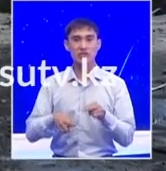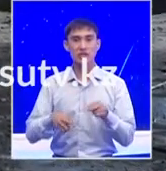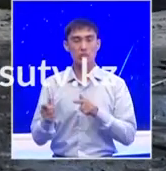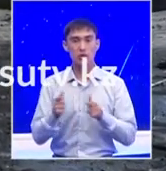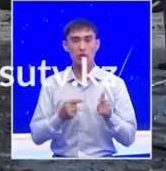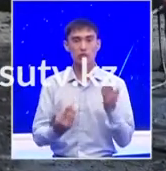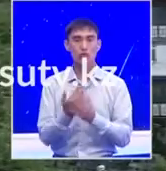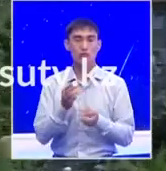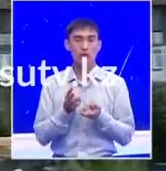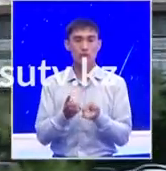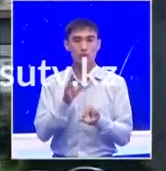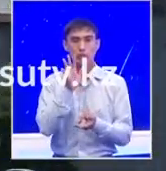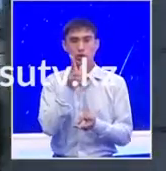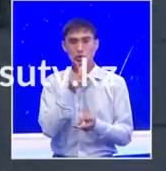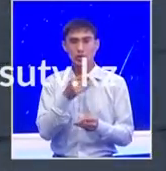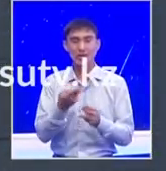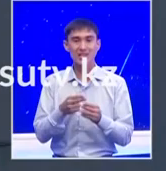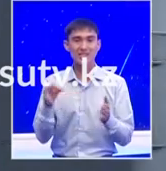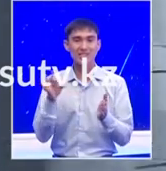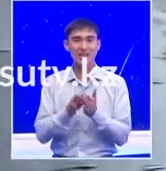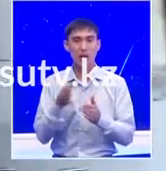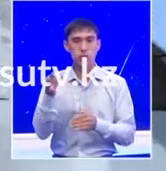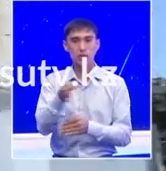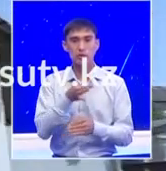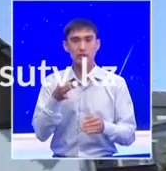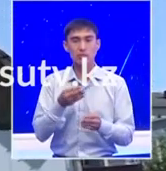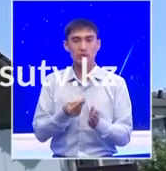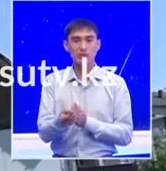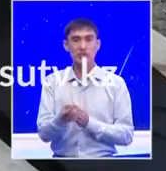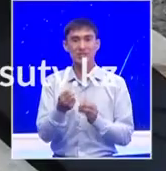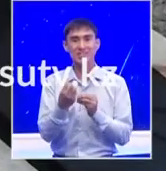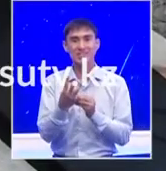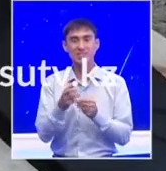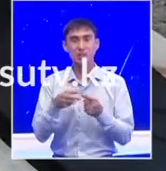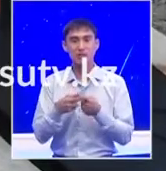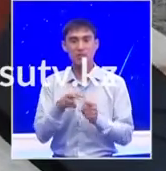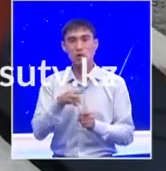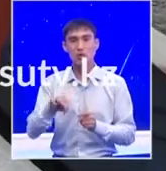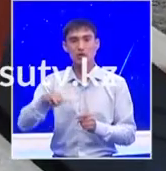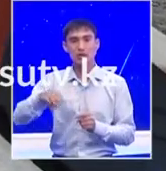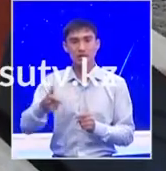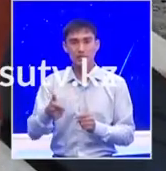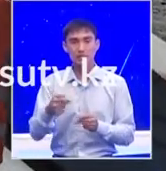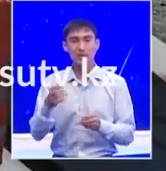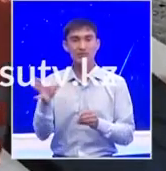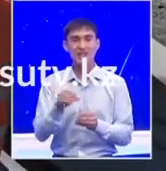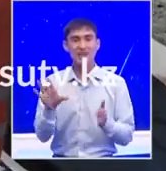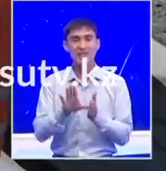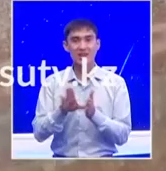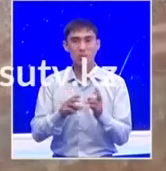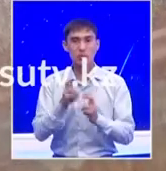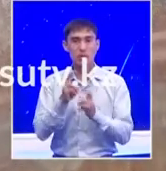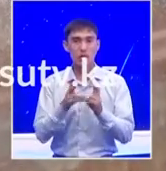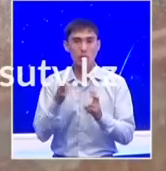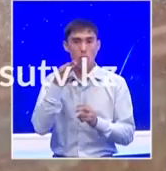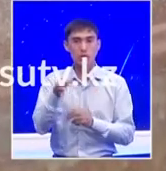новому отопительному сезону. На эти цели из областного бюджета выделено порядка 13,5 миллионов тенге. Все энергопредприятия